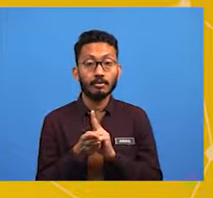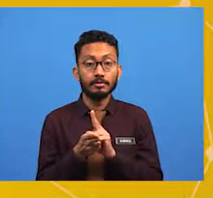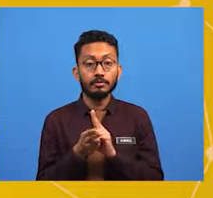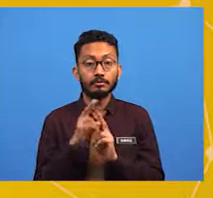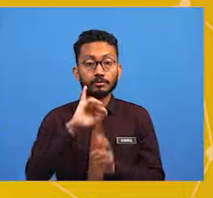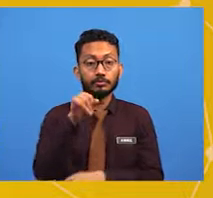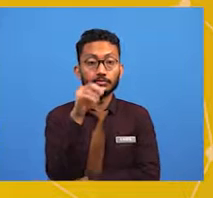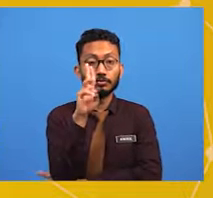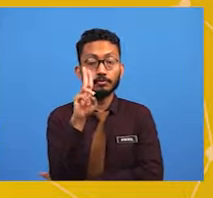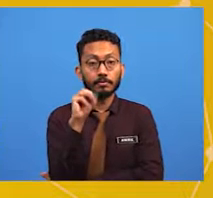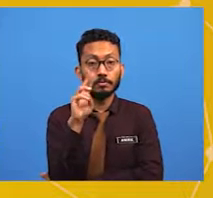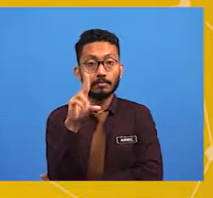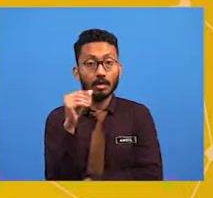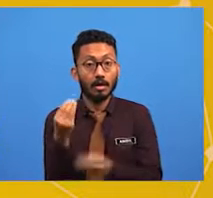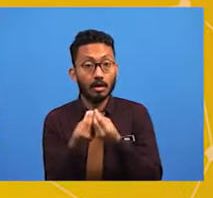garis bawah minggu.